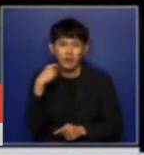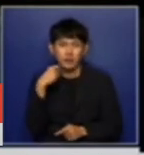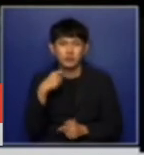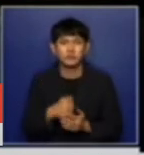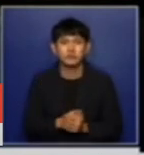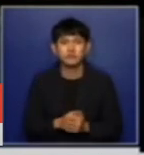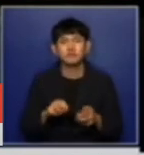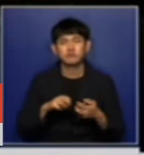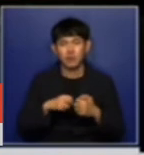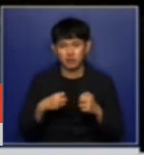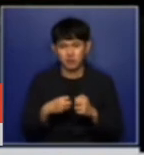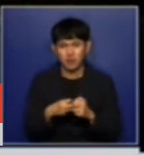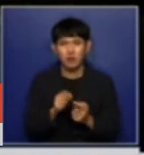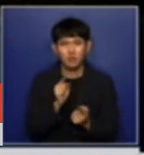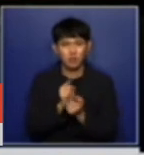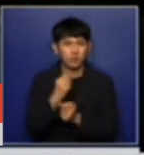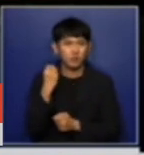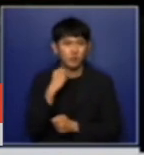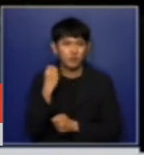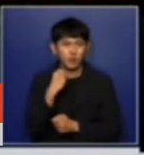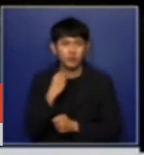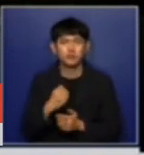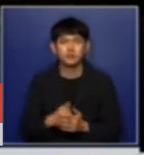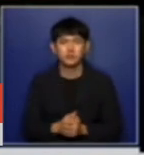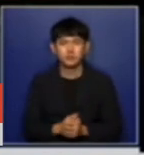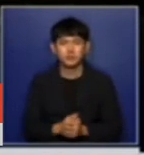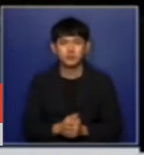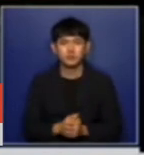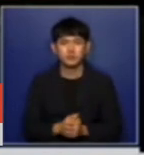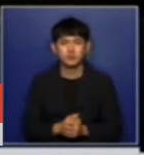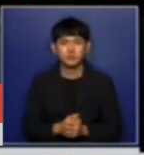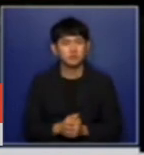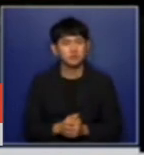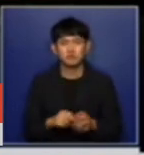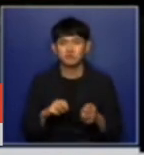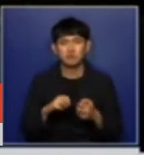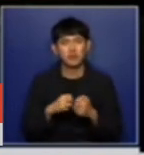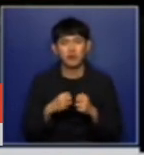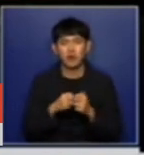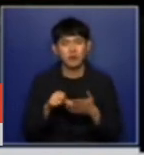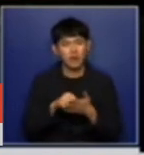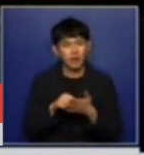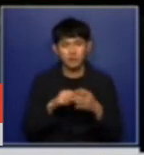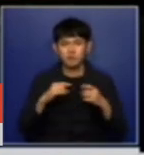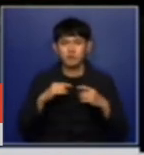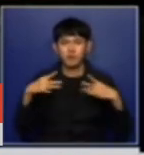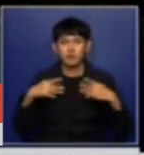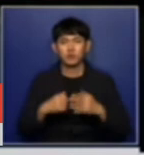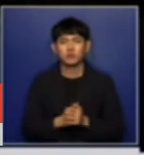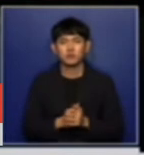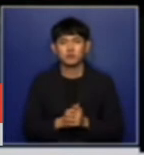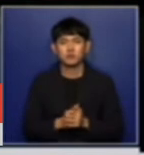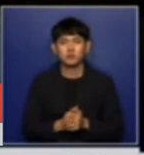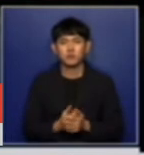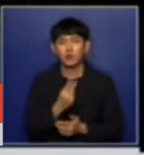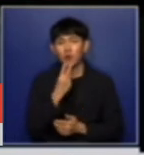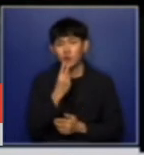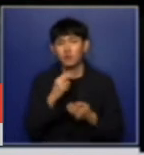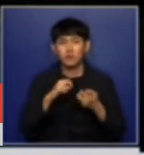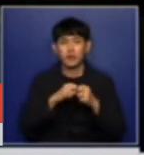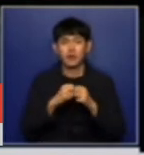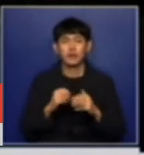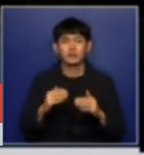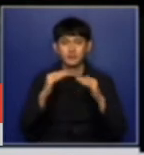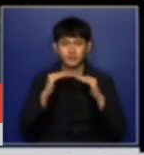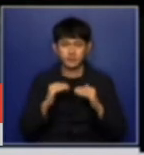อันนี้คือปัญหาที่มันเจออยู่ครับท่านท่านครับไม่สอดคล้องไม่เหมาะสมผมขอดูปัญหาต่อ